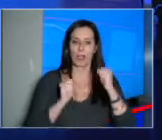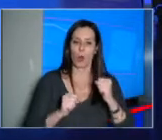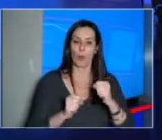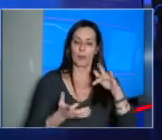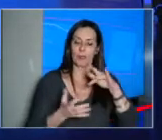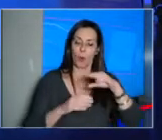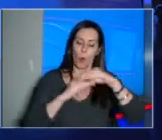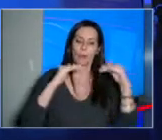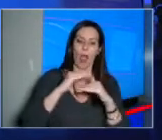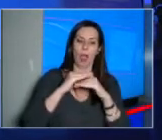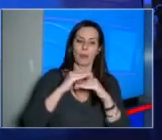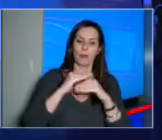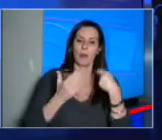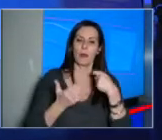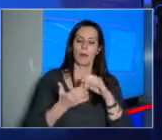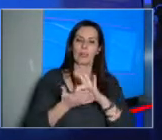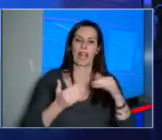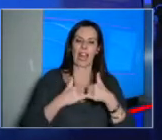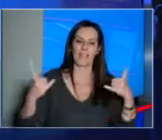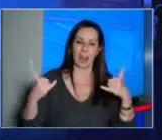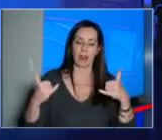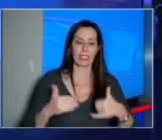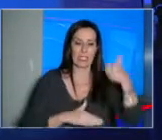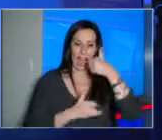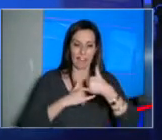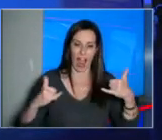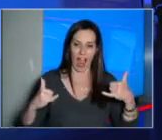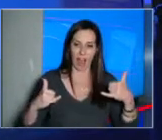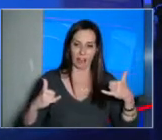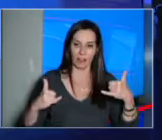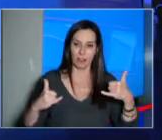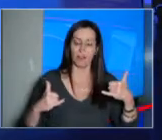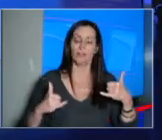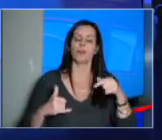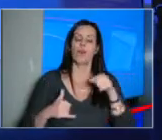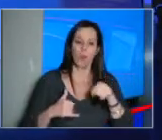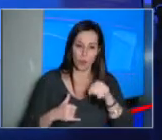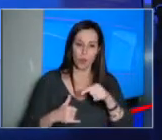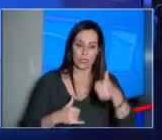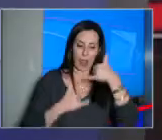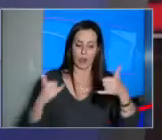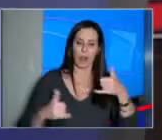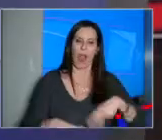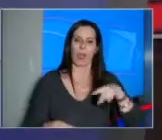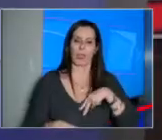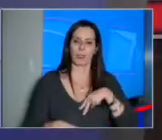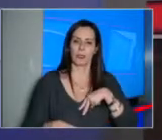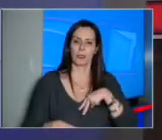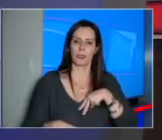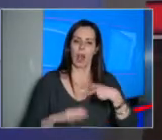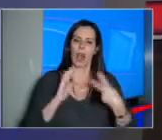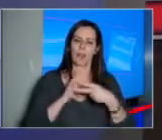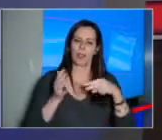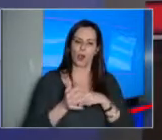נמצא תחת קורת הגג של משרד הרווחה. שר הרווחה והשירותים החברתיים הוא אמון על